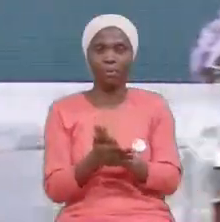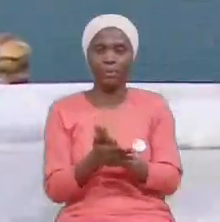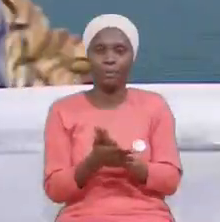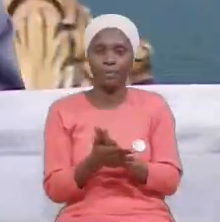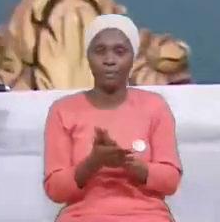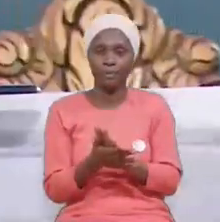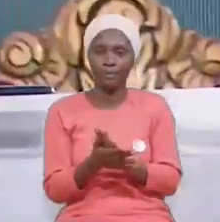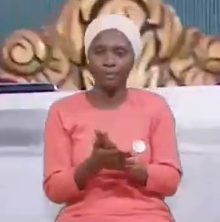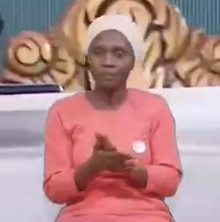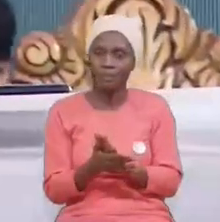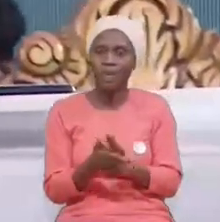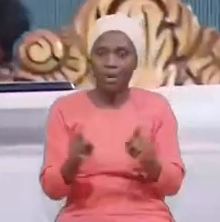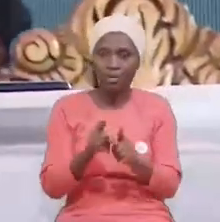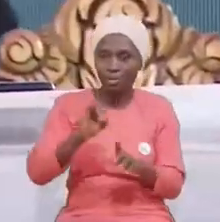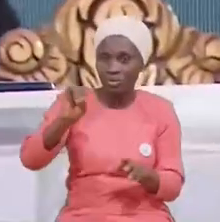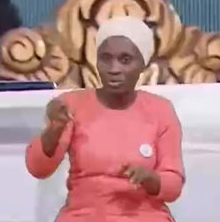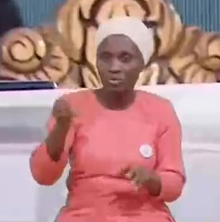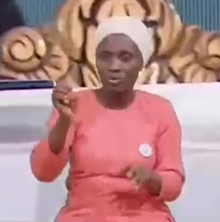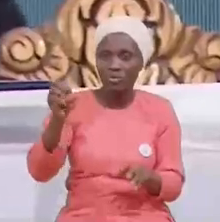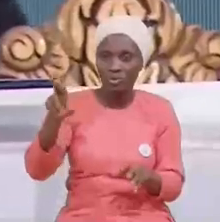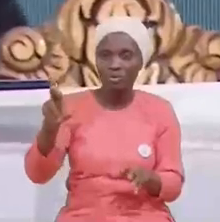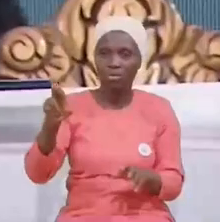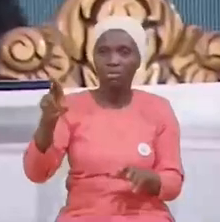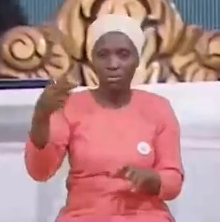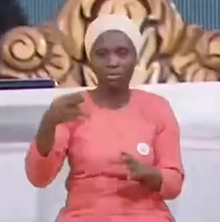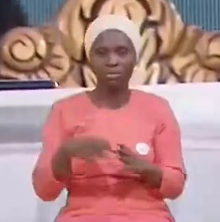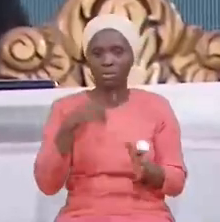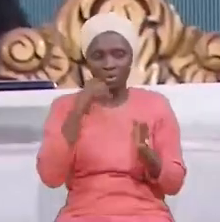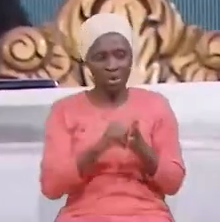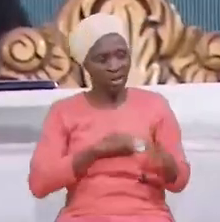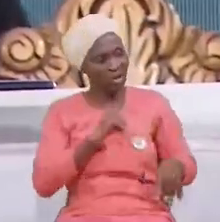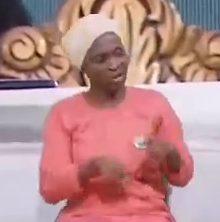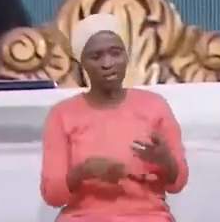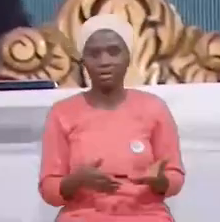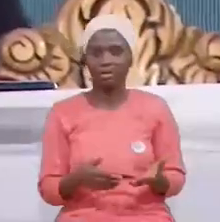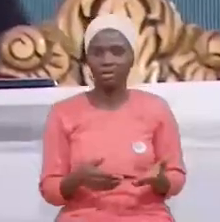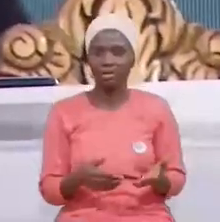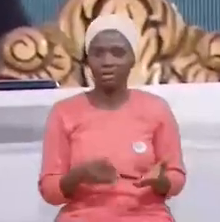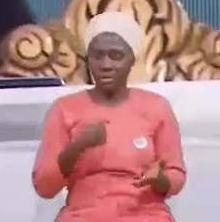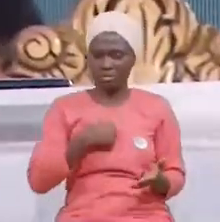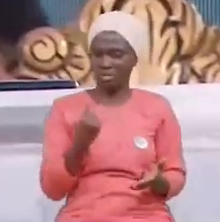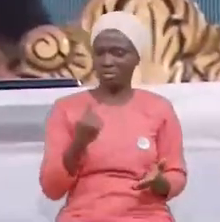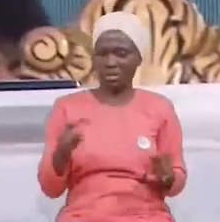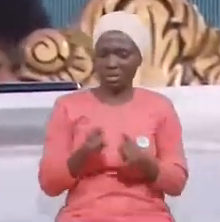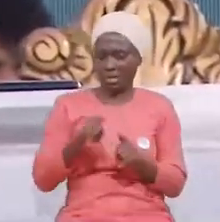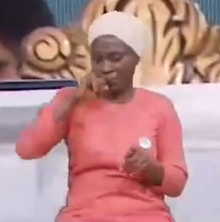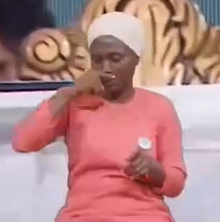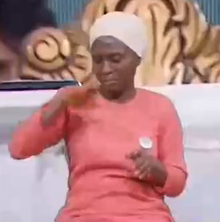Et à Jérémie, qui a dit, je ne peux pas. Je suis un enfant.